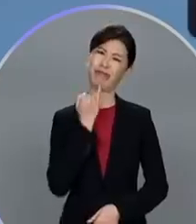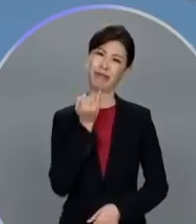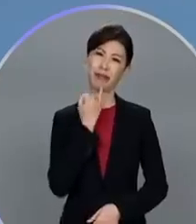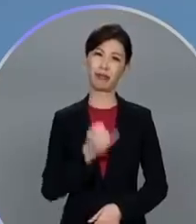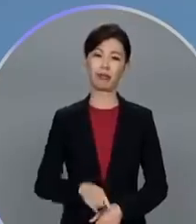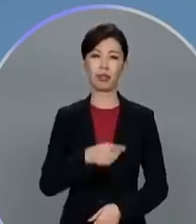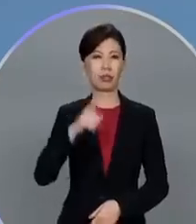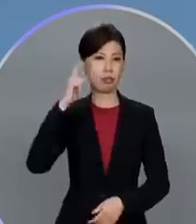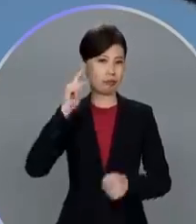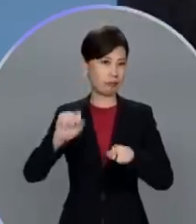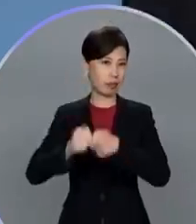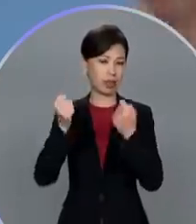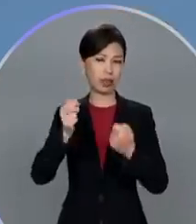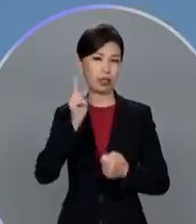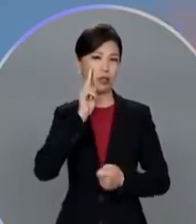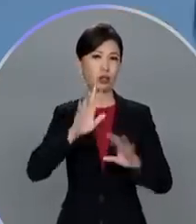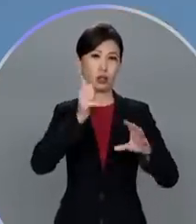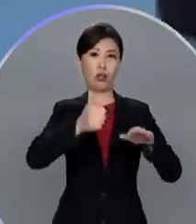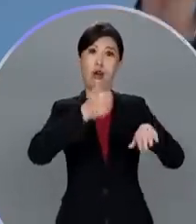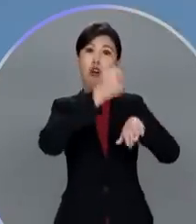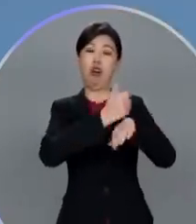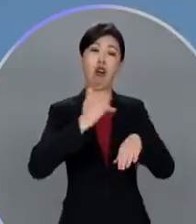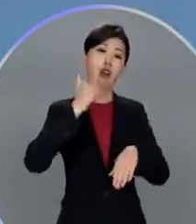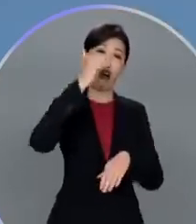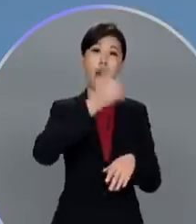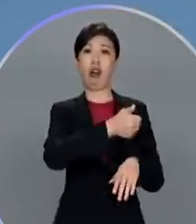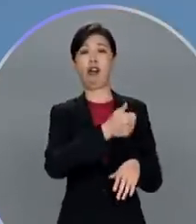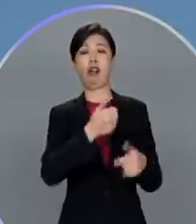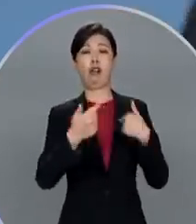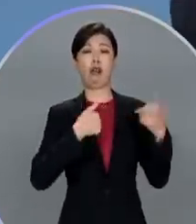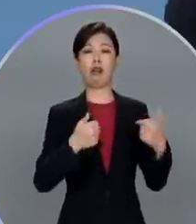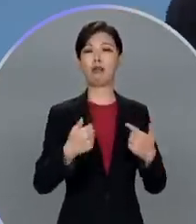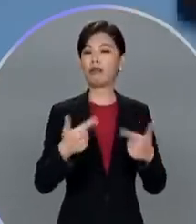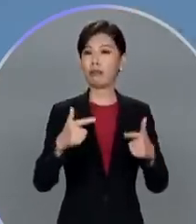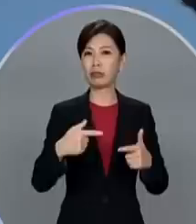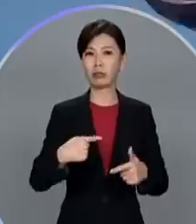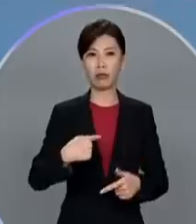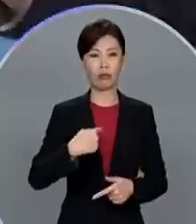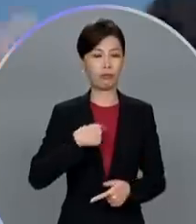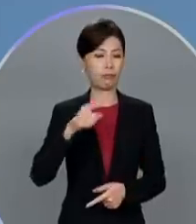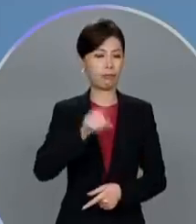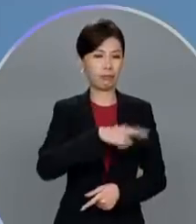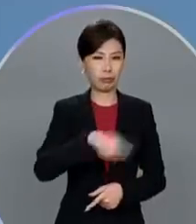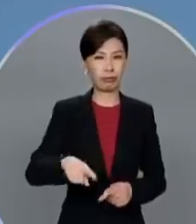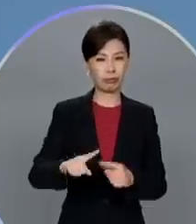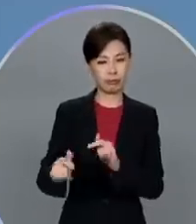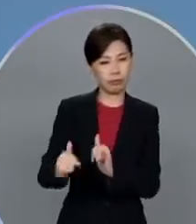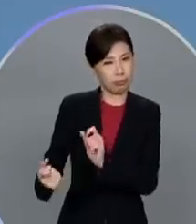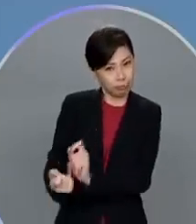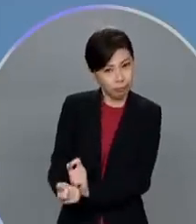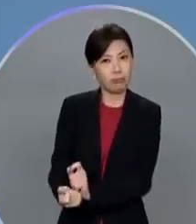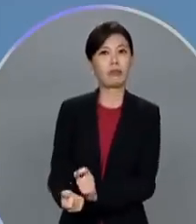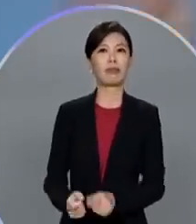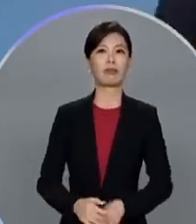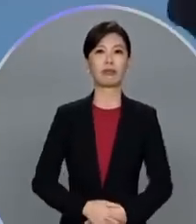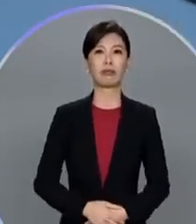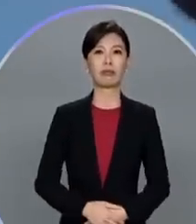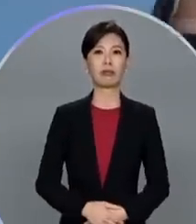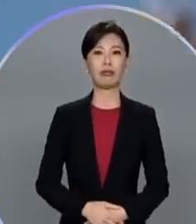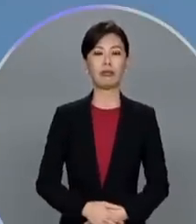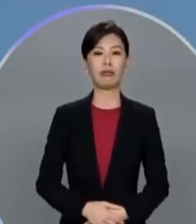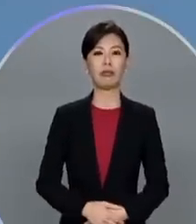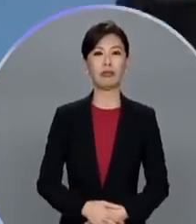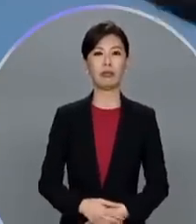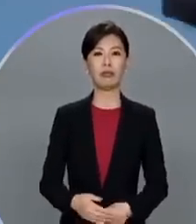认为总统高高在上，错。韩国瑜当总统保证跟庶民在一起，没有